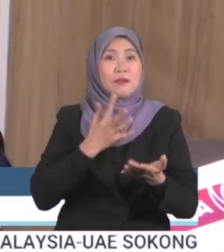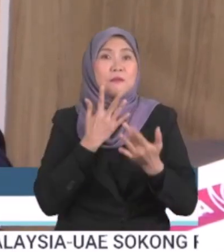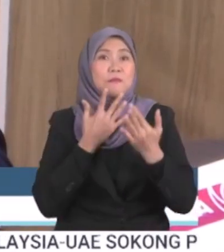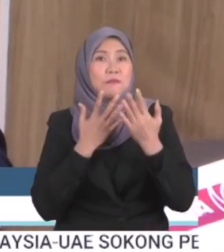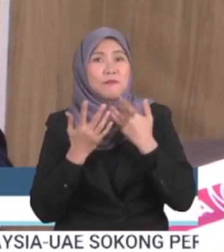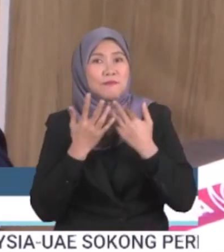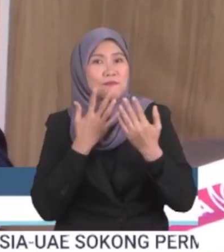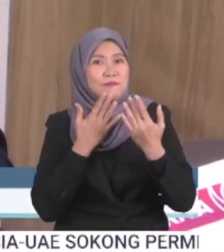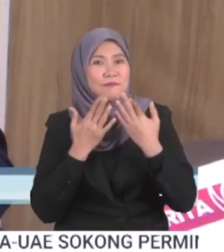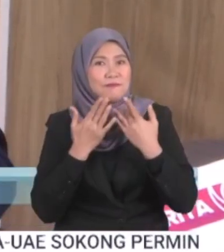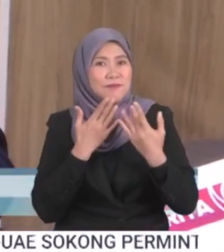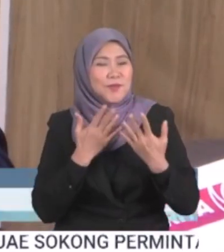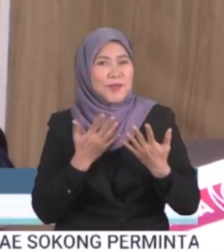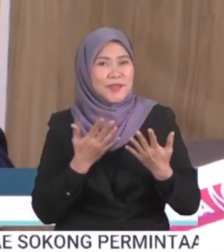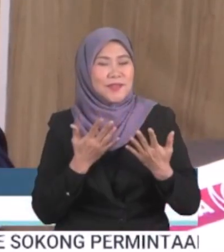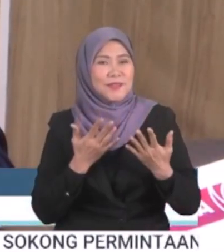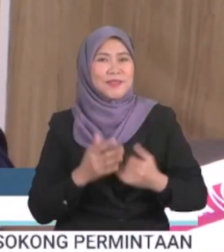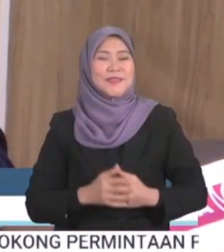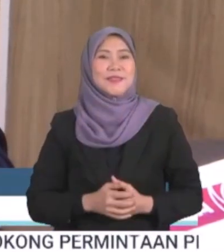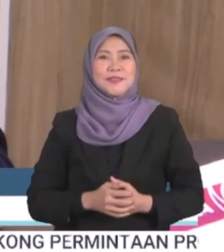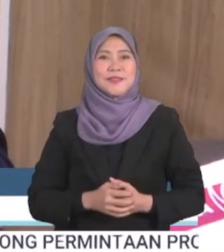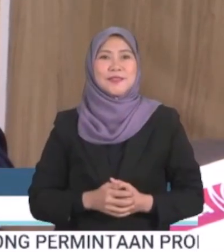berwarna